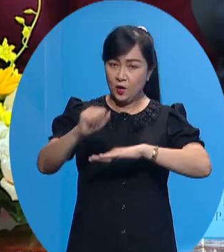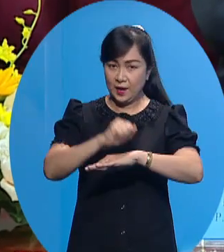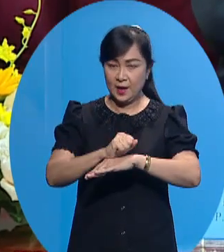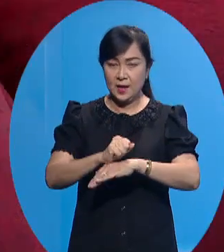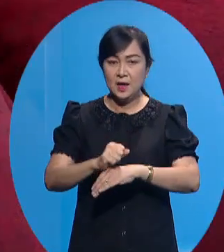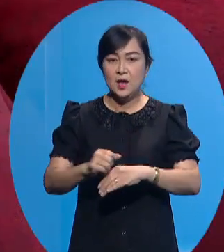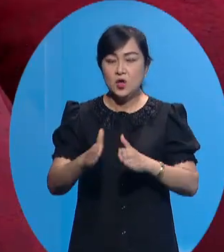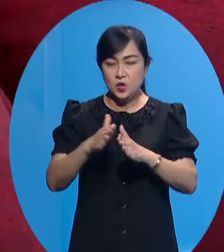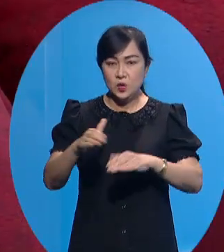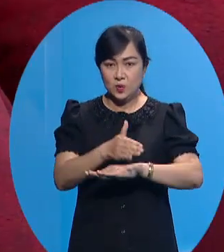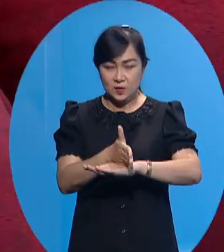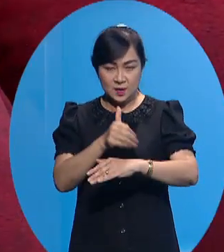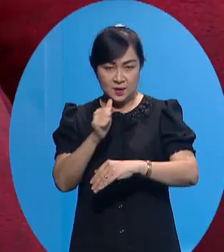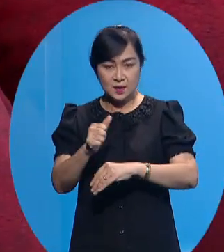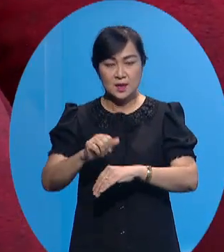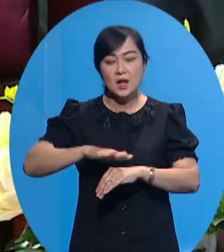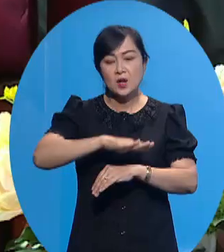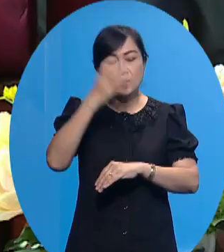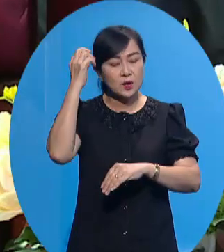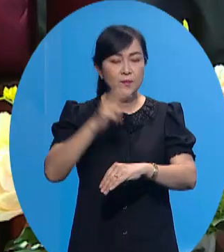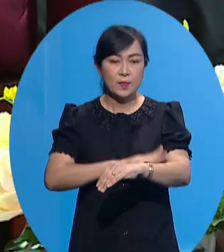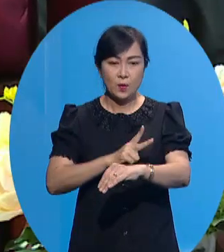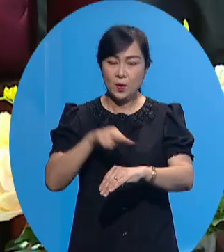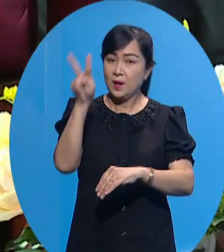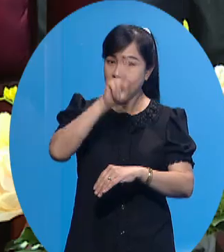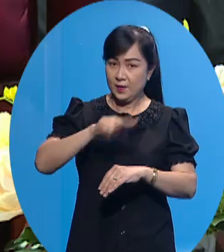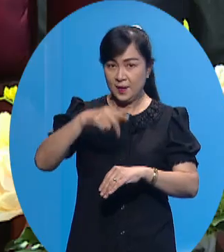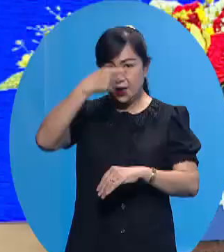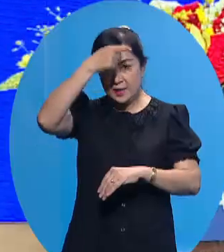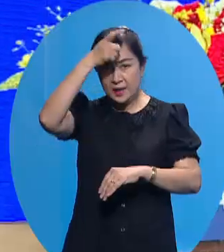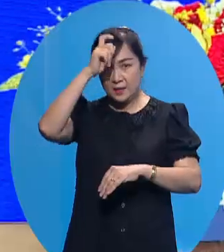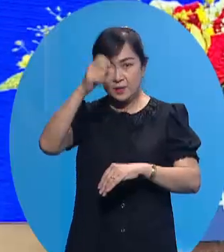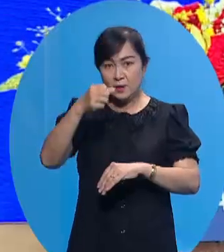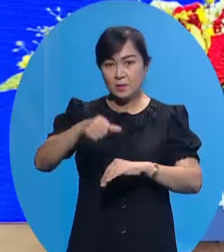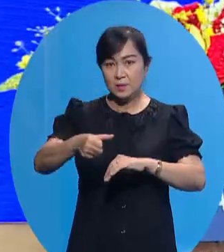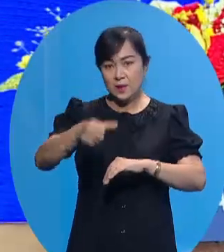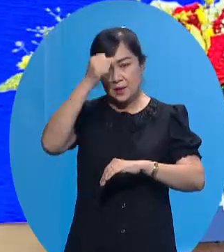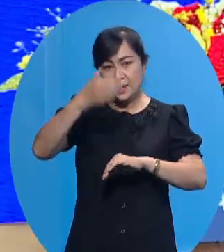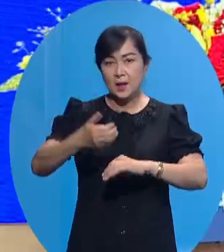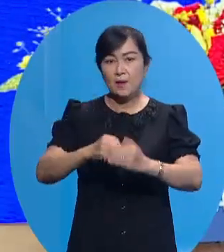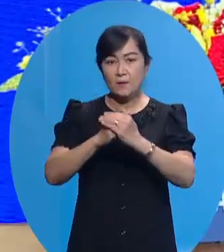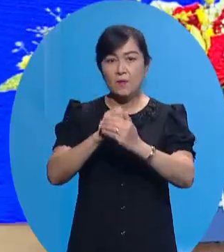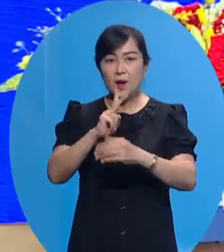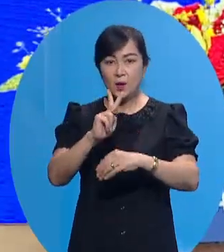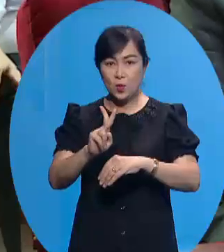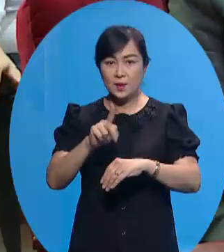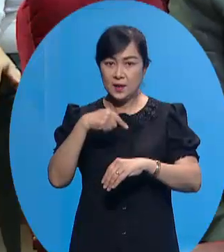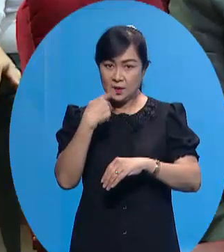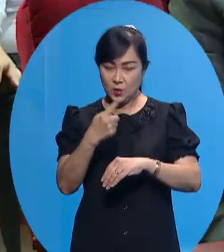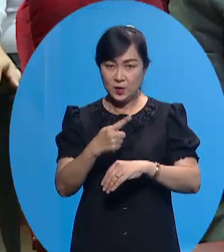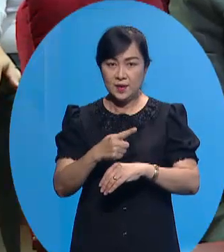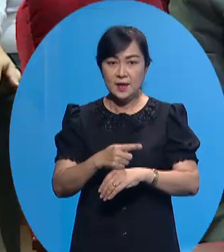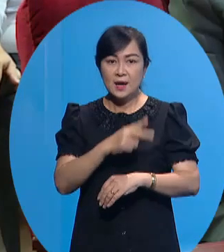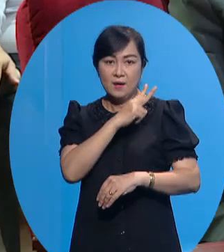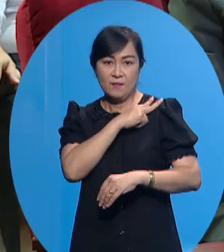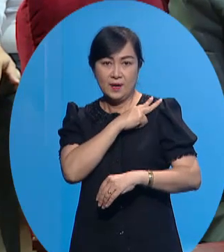hội tụ nhân tài và lan tỏa tri thức, văn hóa Việt Nam. Giám đốc Đại học Quốc gia Thành phố Hồ Chí Minh Vũ Hải Quân nhấn mạnh, đơn vị gánh trên